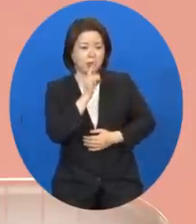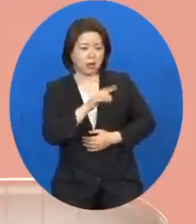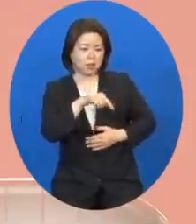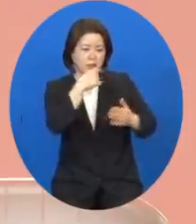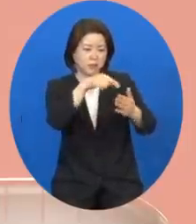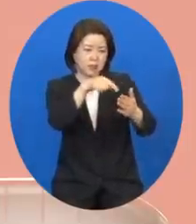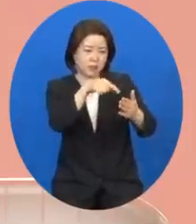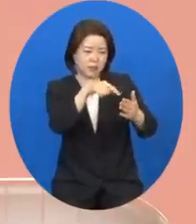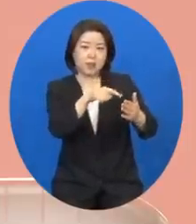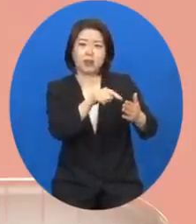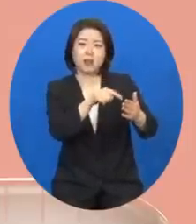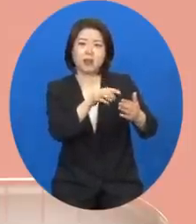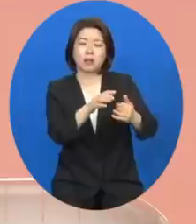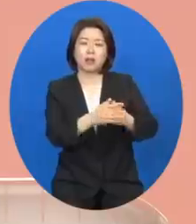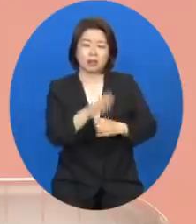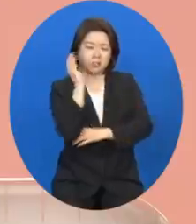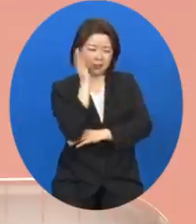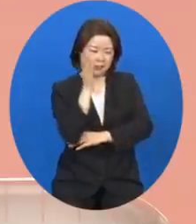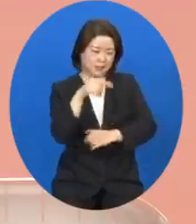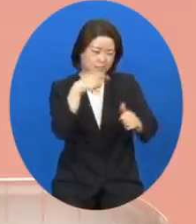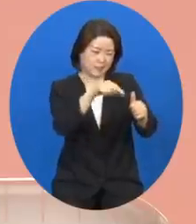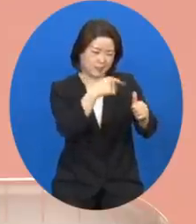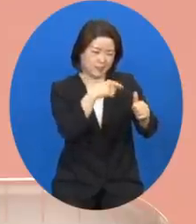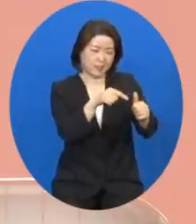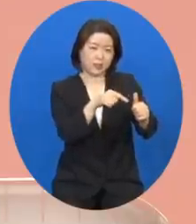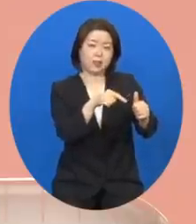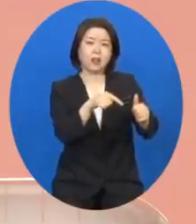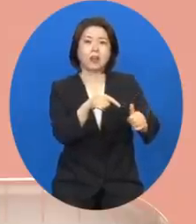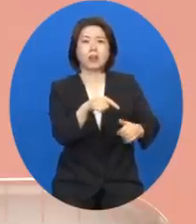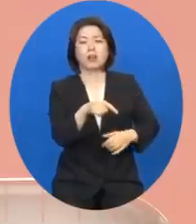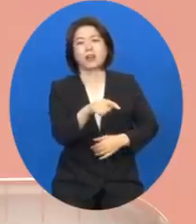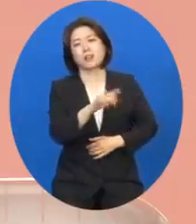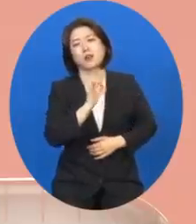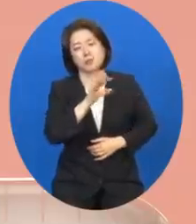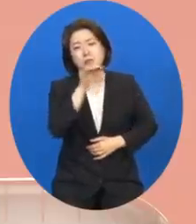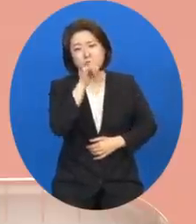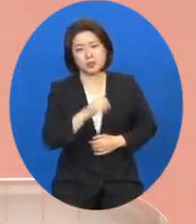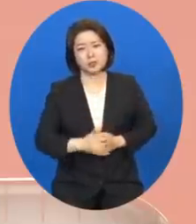거예요. 그냥 설교로 가르치려고 한 거예요.